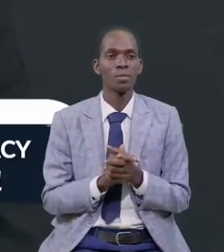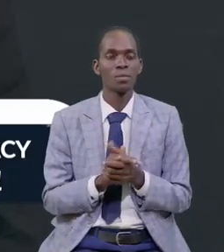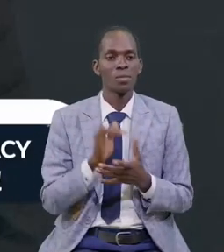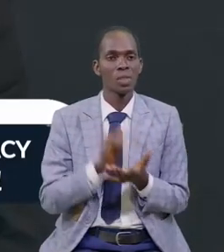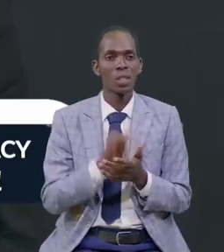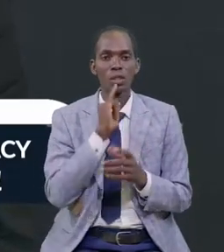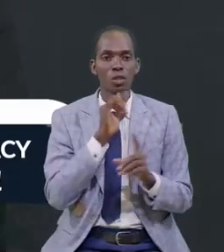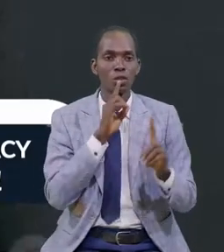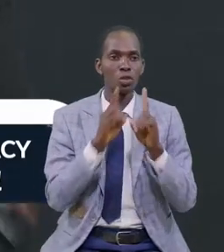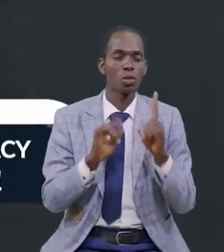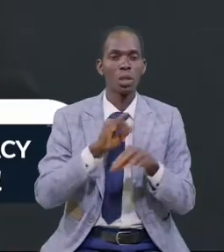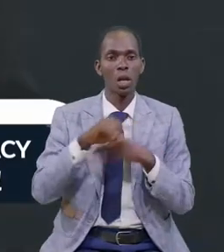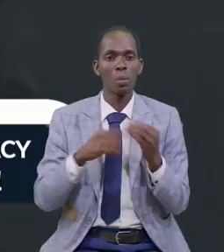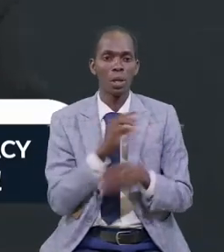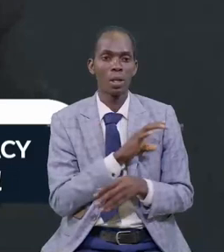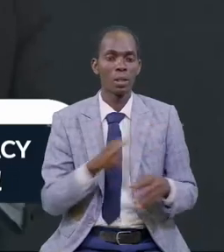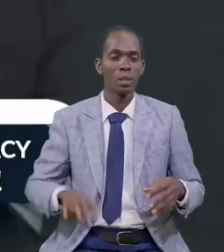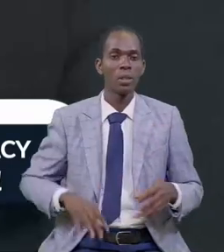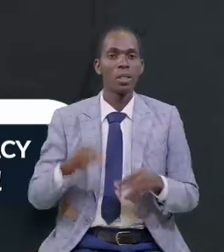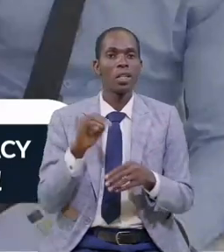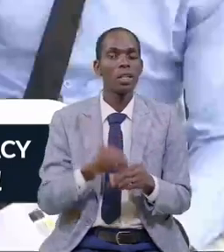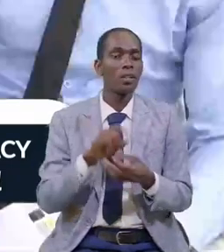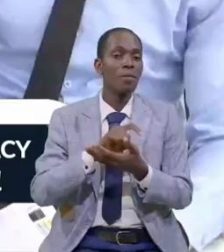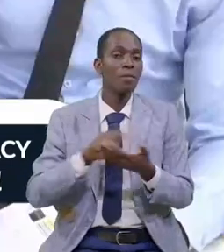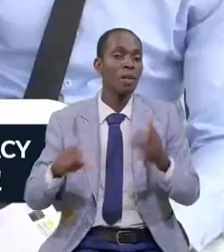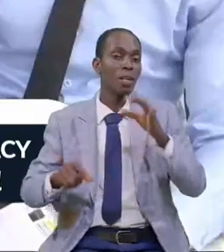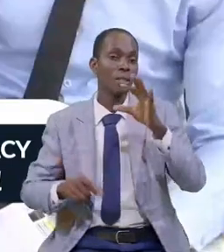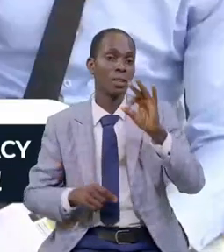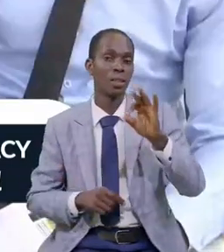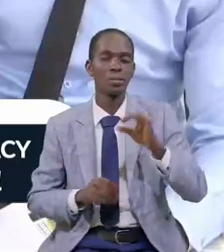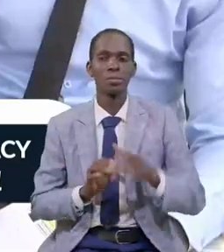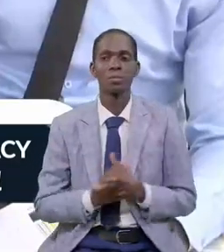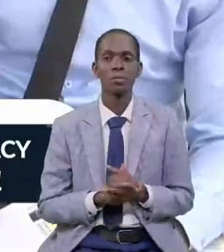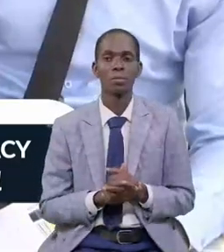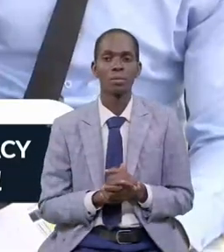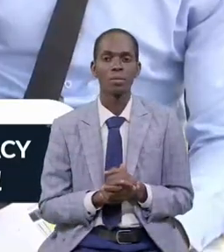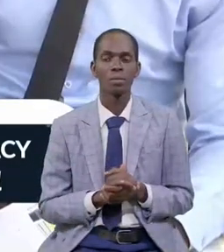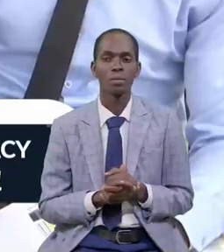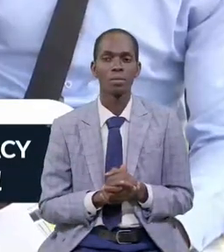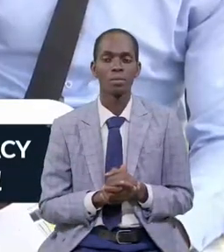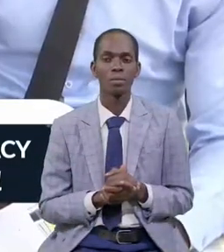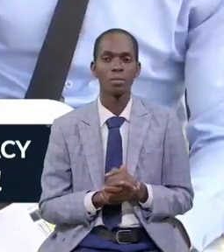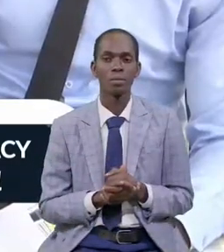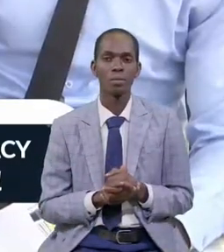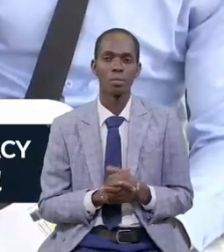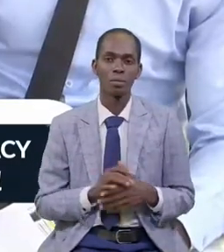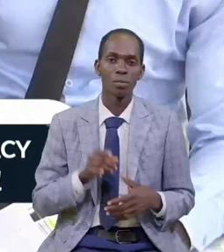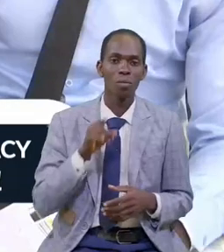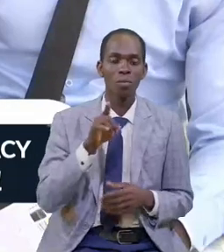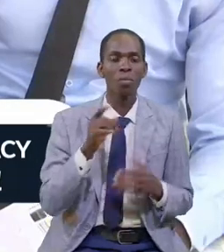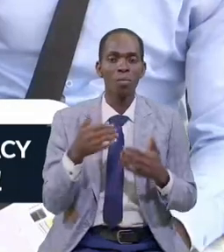Christ et le verset 9 dit verset 9 dit tu as